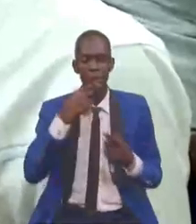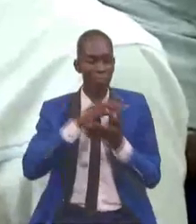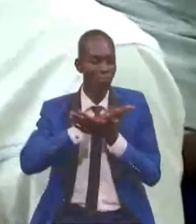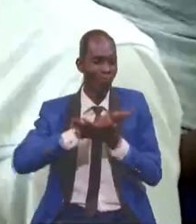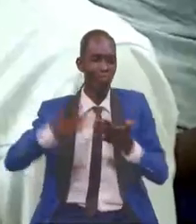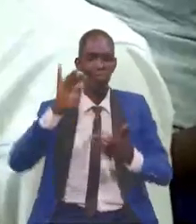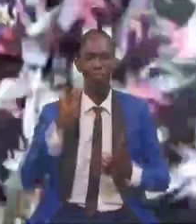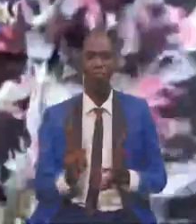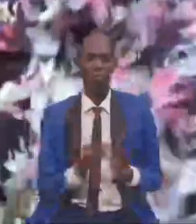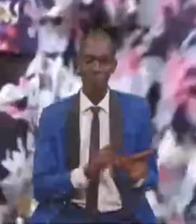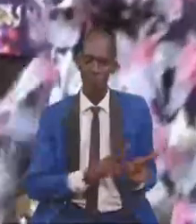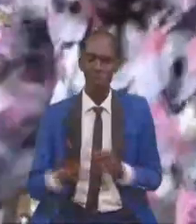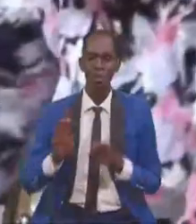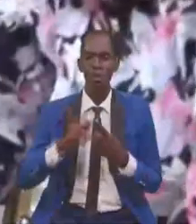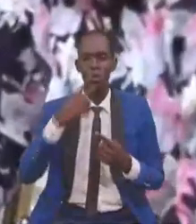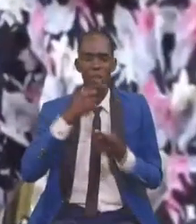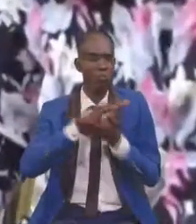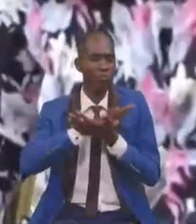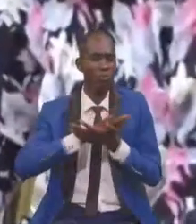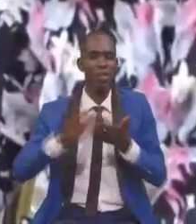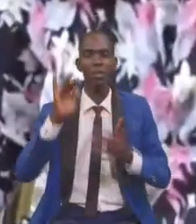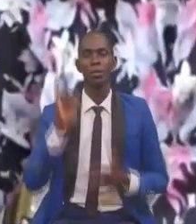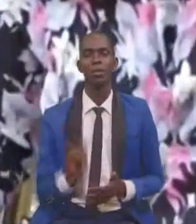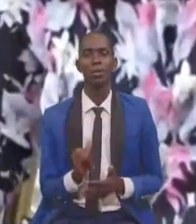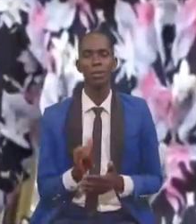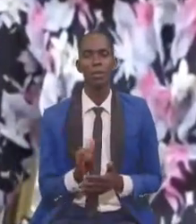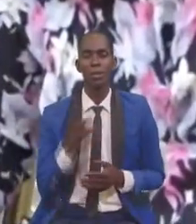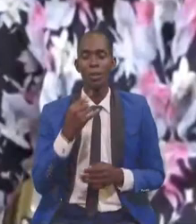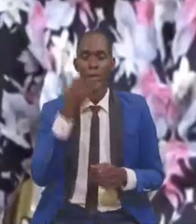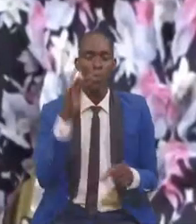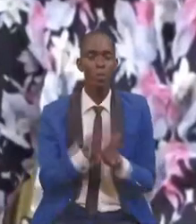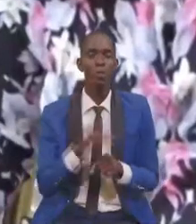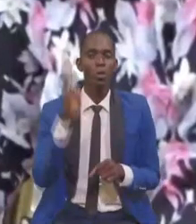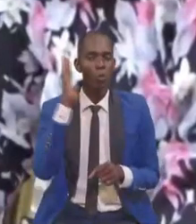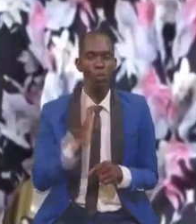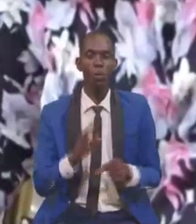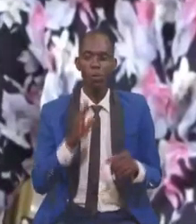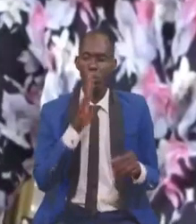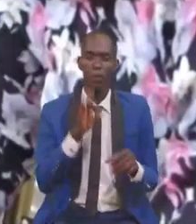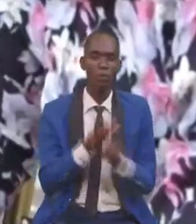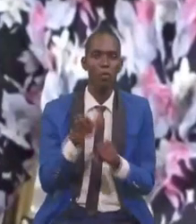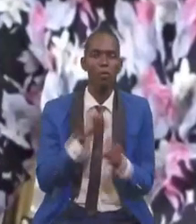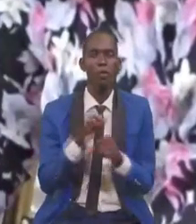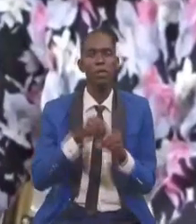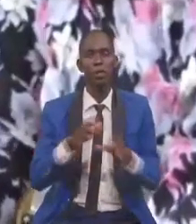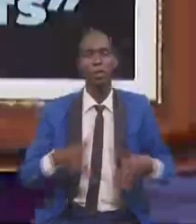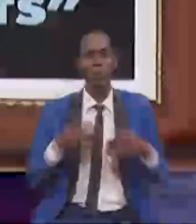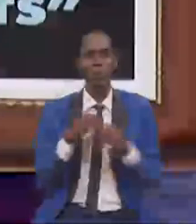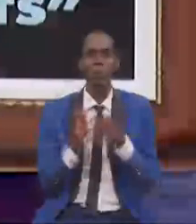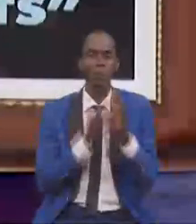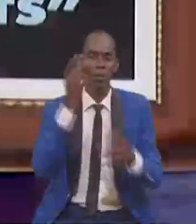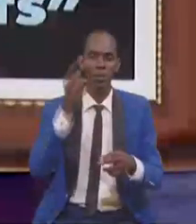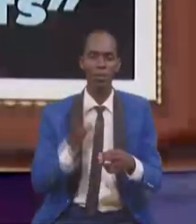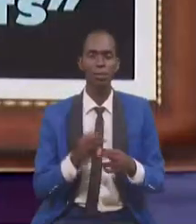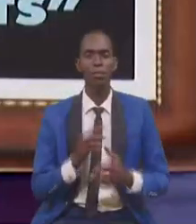et nettement. Parlera vite et nettement. La promesse sera accomplie au nom de